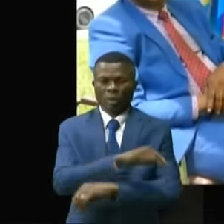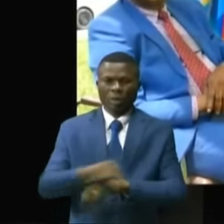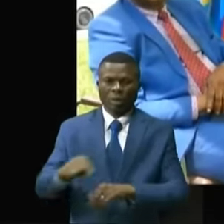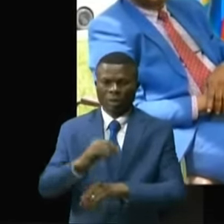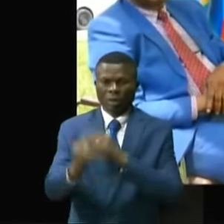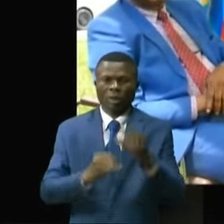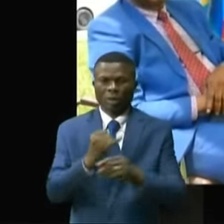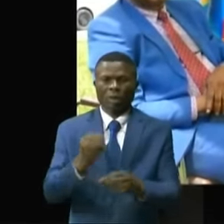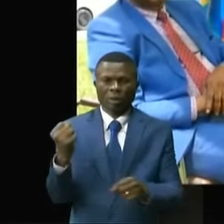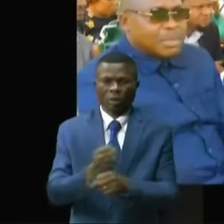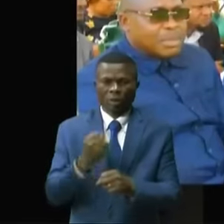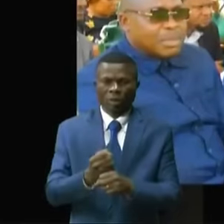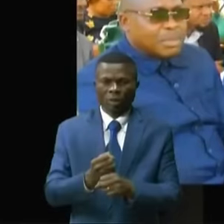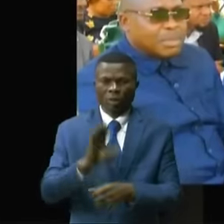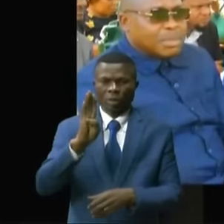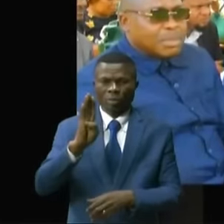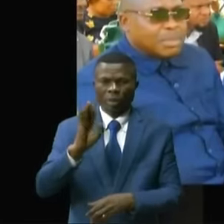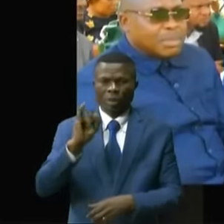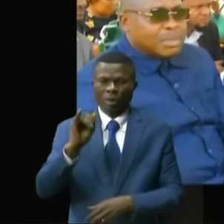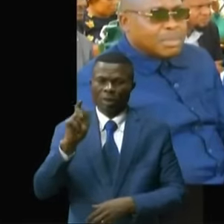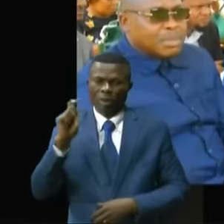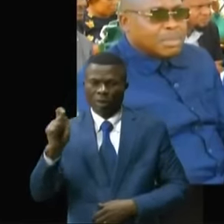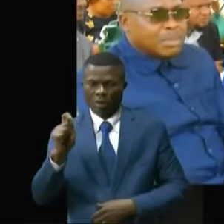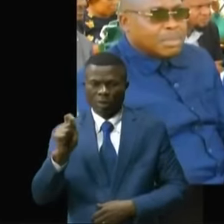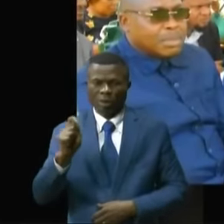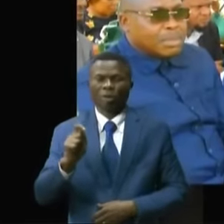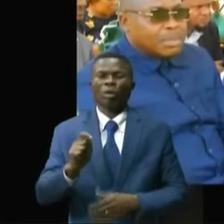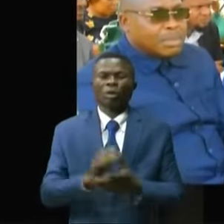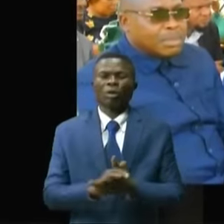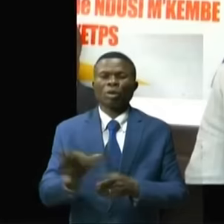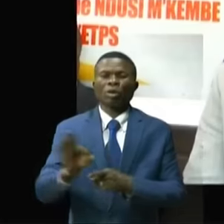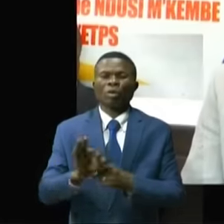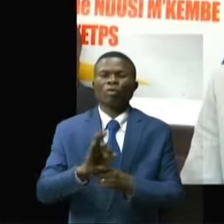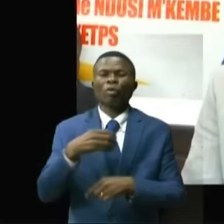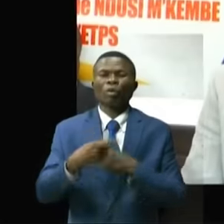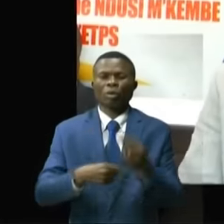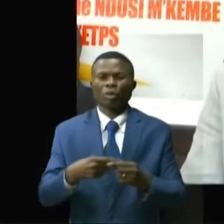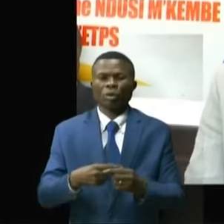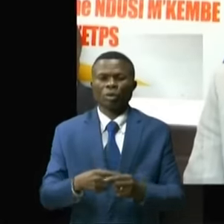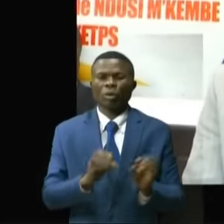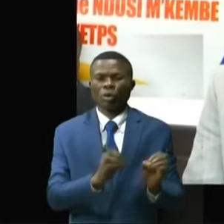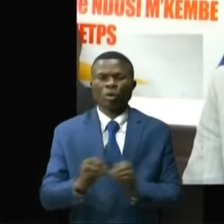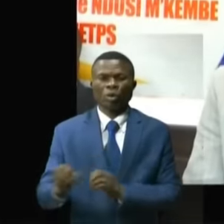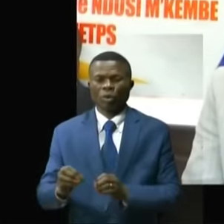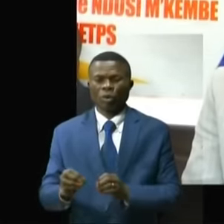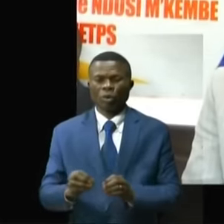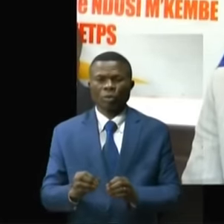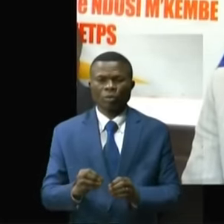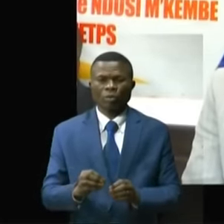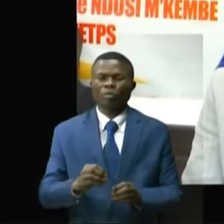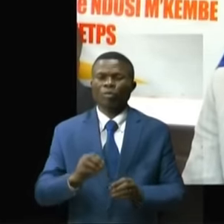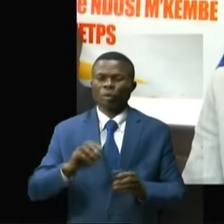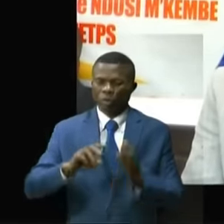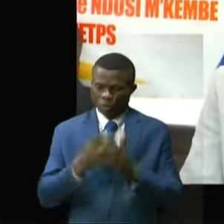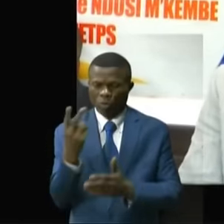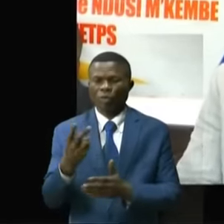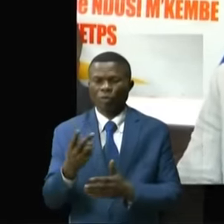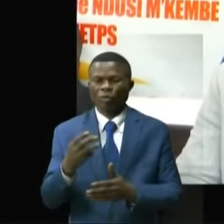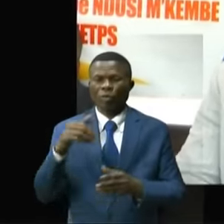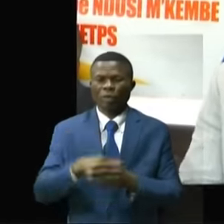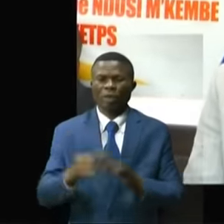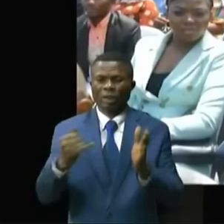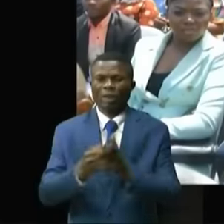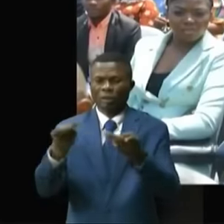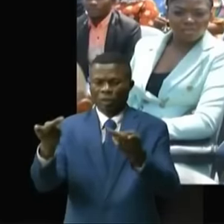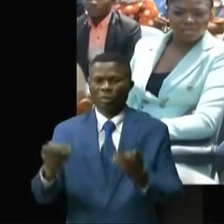international du Travail bit les GO de cette session de formation qui se déroule de manière simultanée dans si